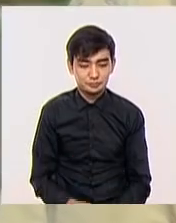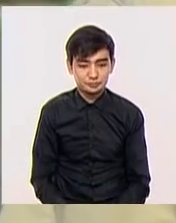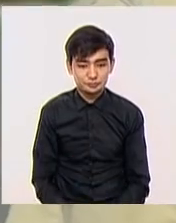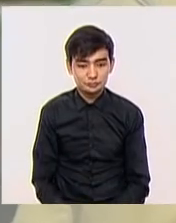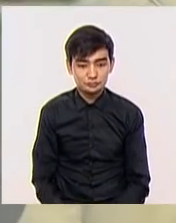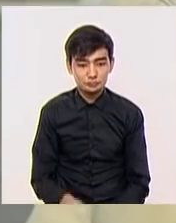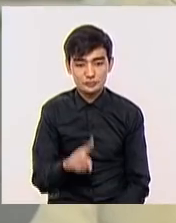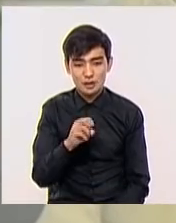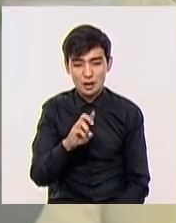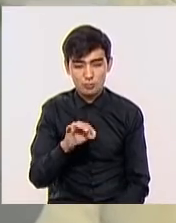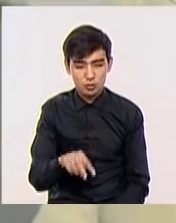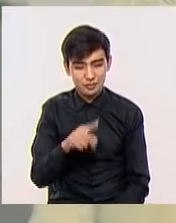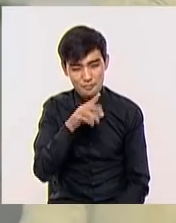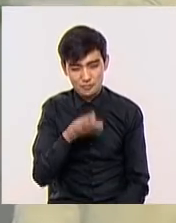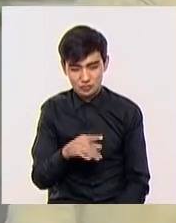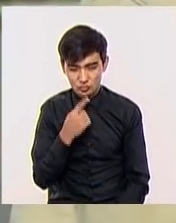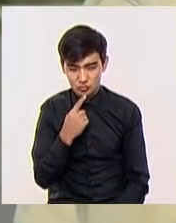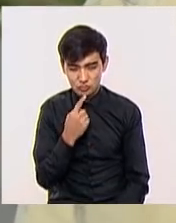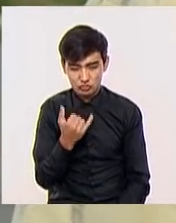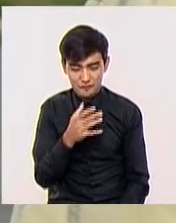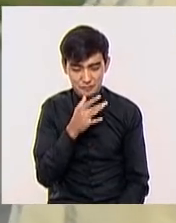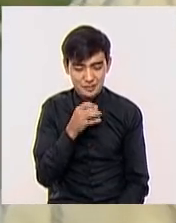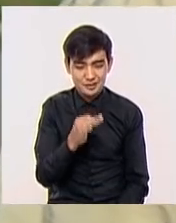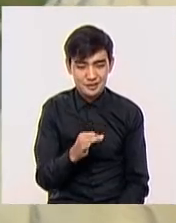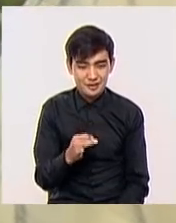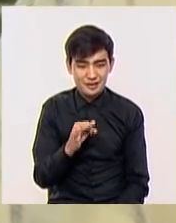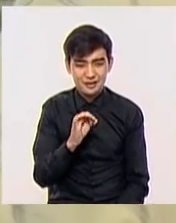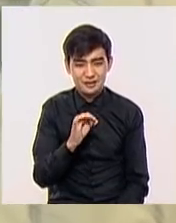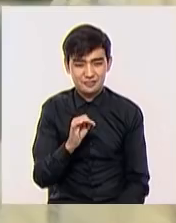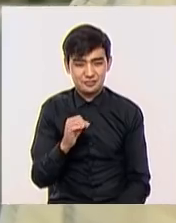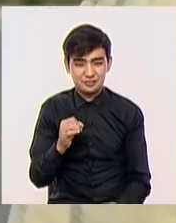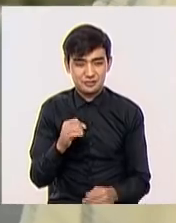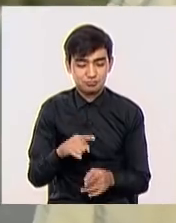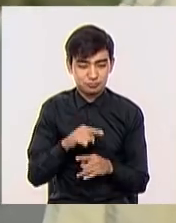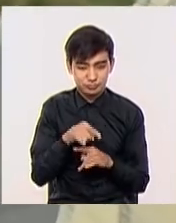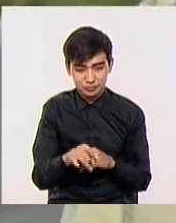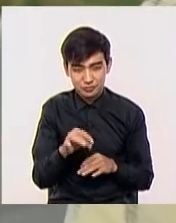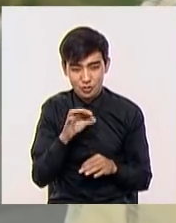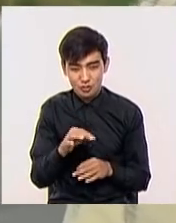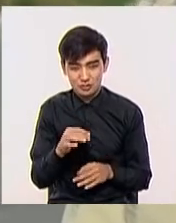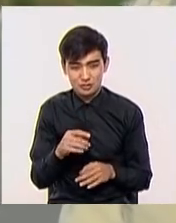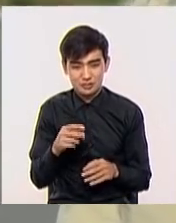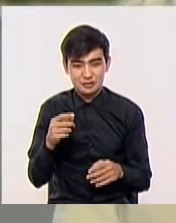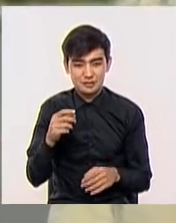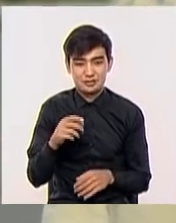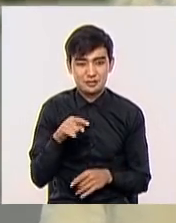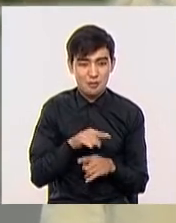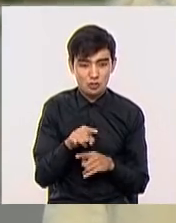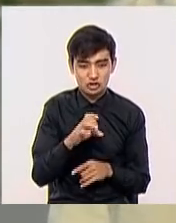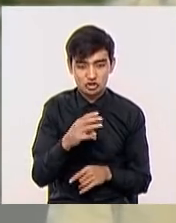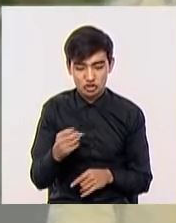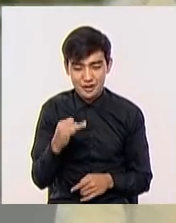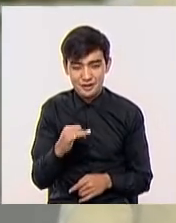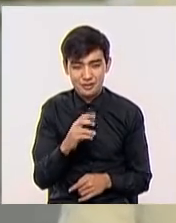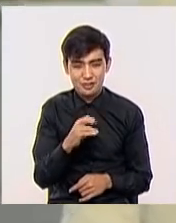аэропорту Кабула очень сложная. Инфраструктура не работает. Взлет-посадку осуществляют только самолеты США и НАТО. Тем